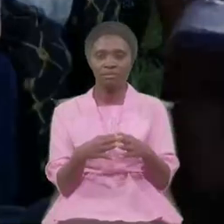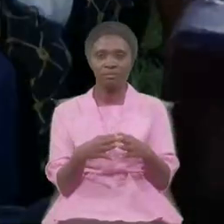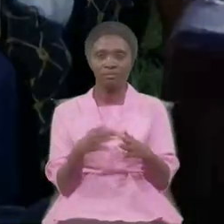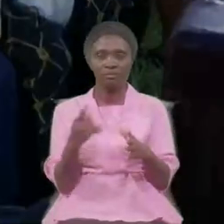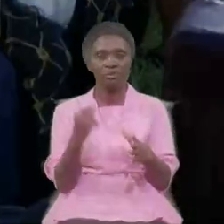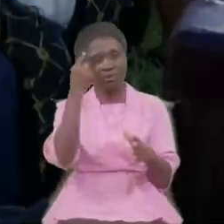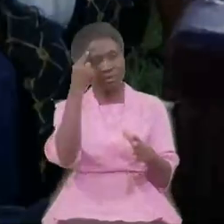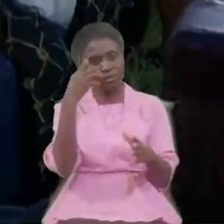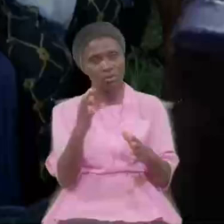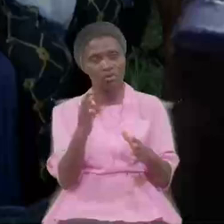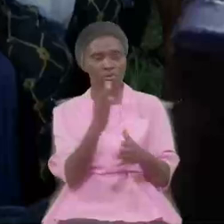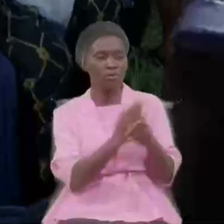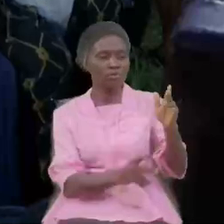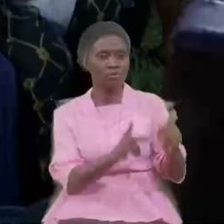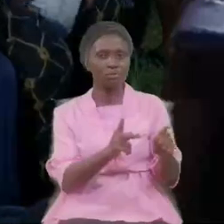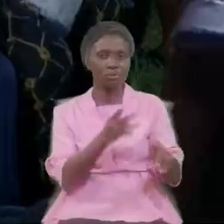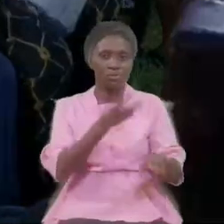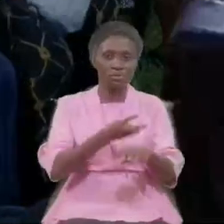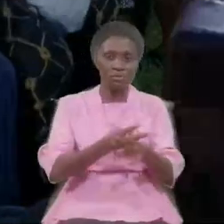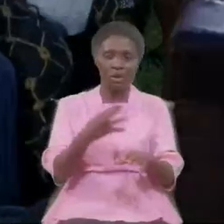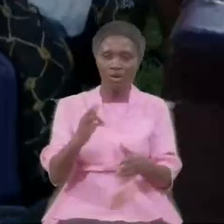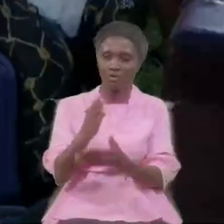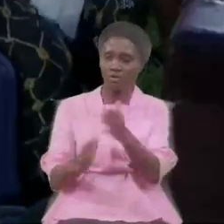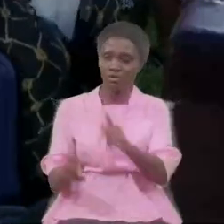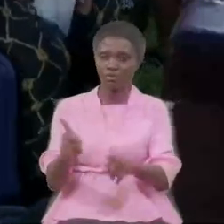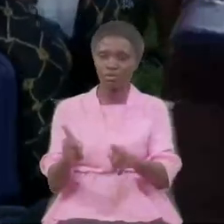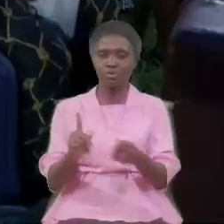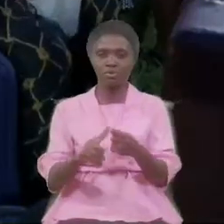Oui, ça fait partie de la difficulté des gens d'être sauvés.